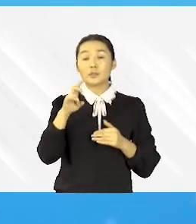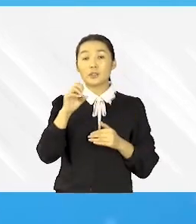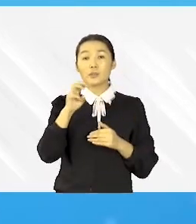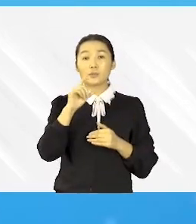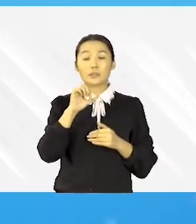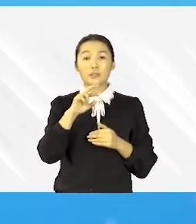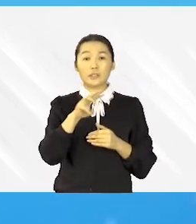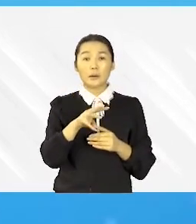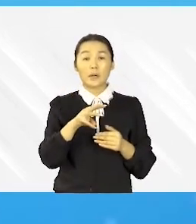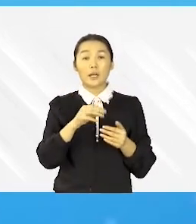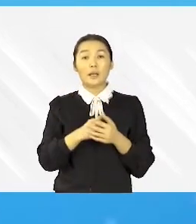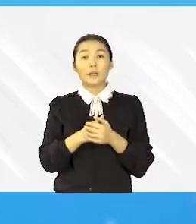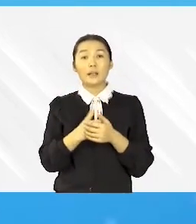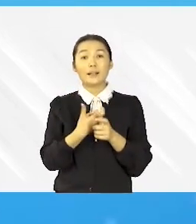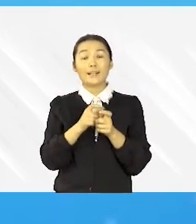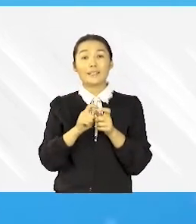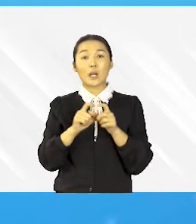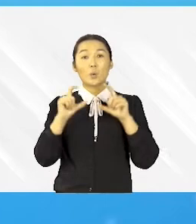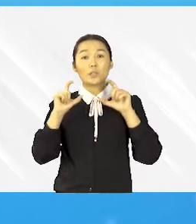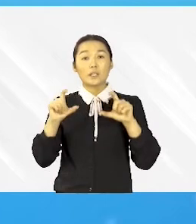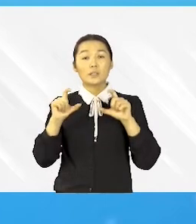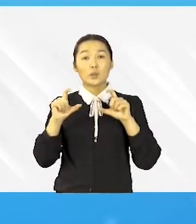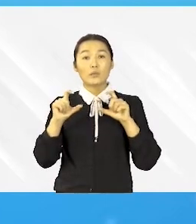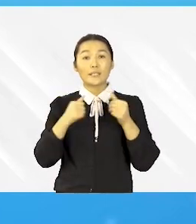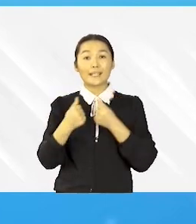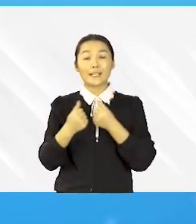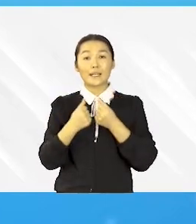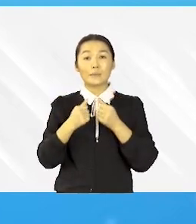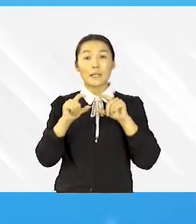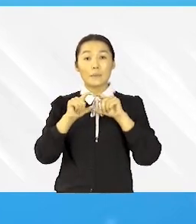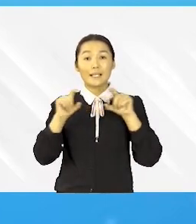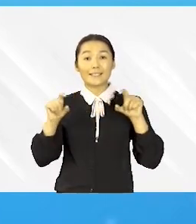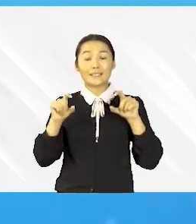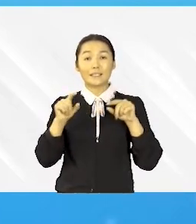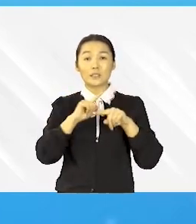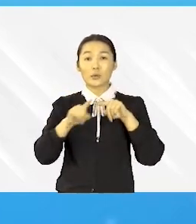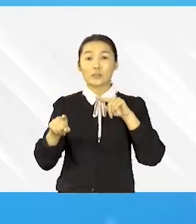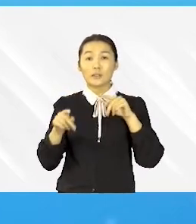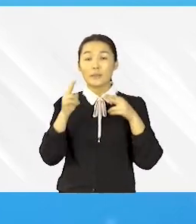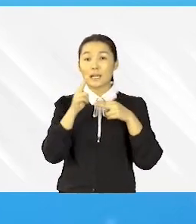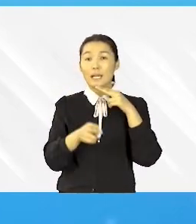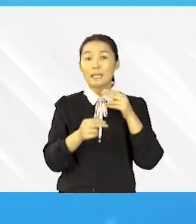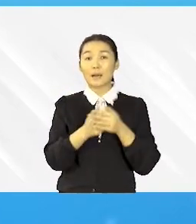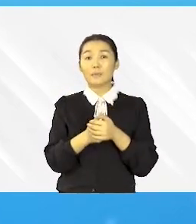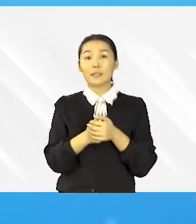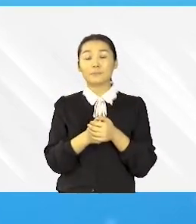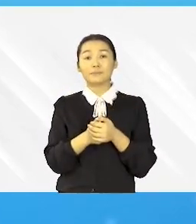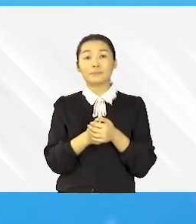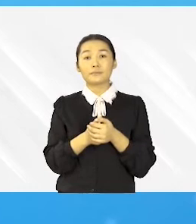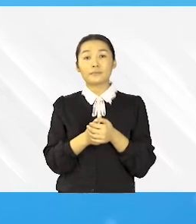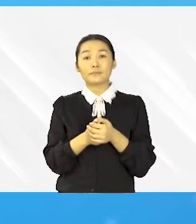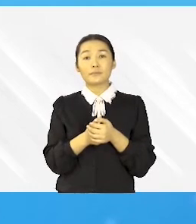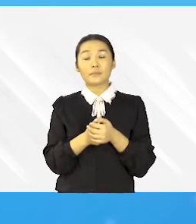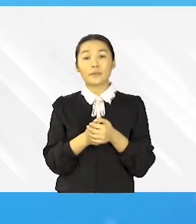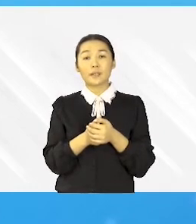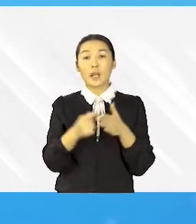жвалы, это утолщенные крепкие пластины с острыми краями, способными двигаться только в горизонтальном направлении.